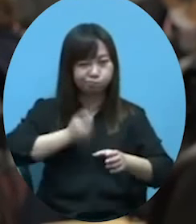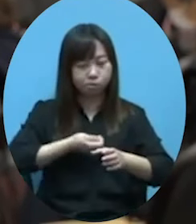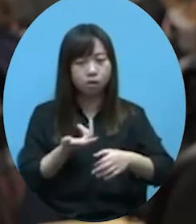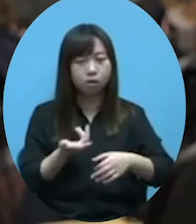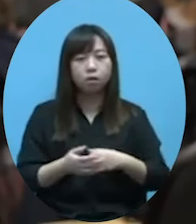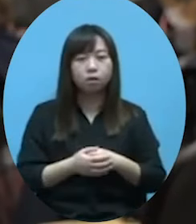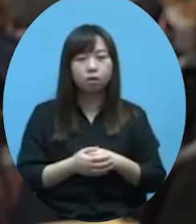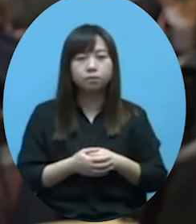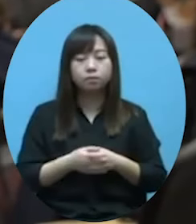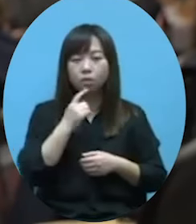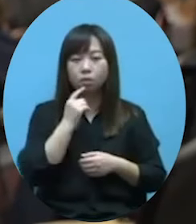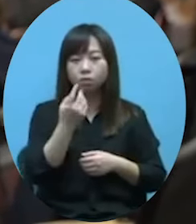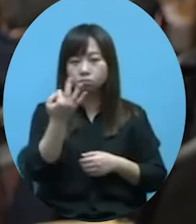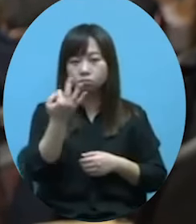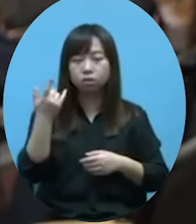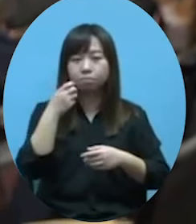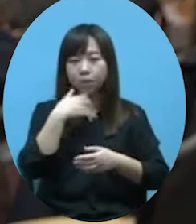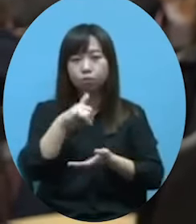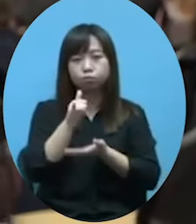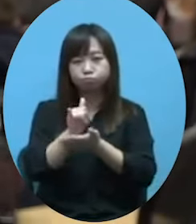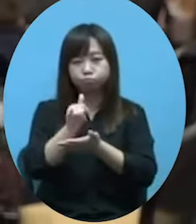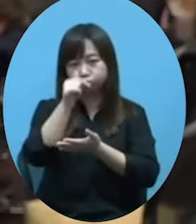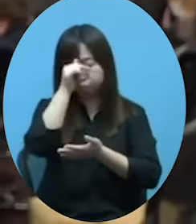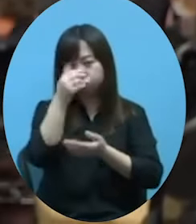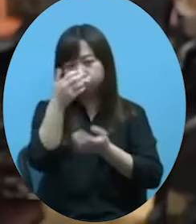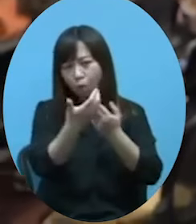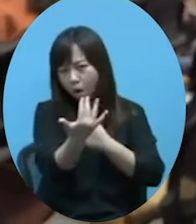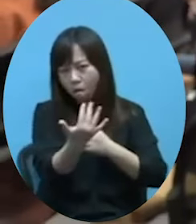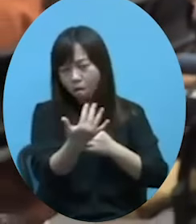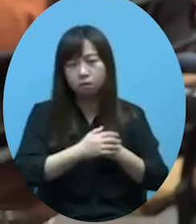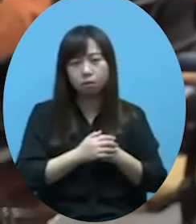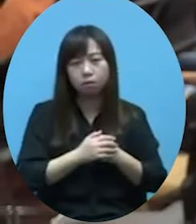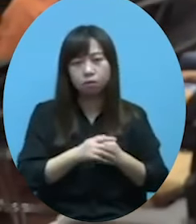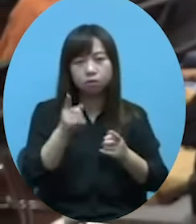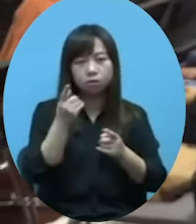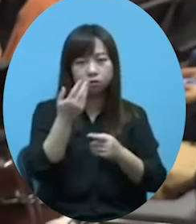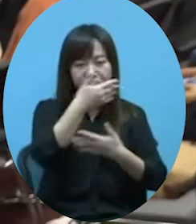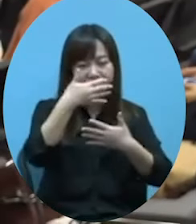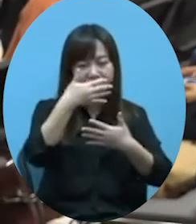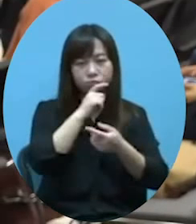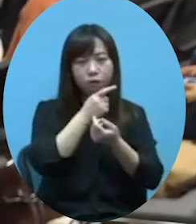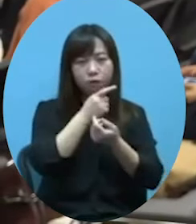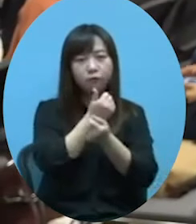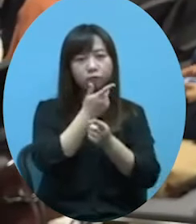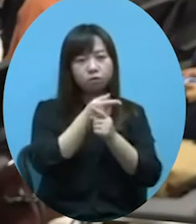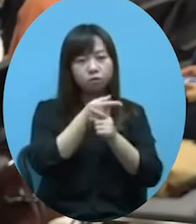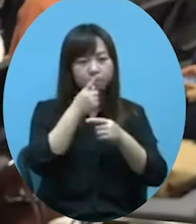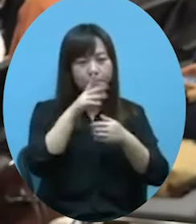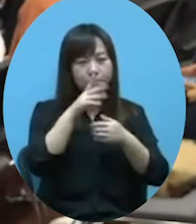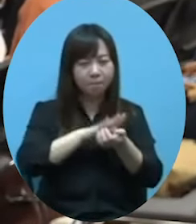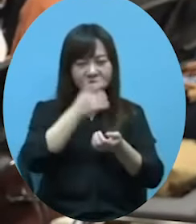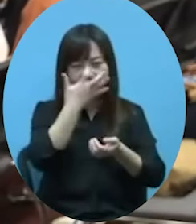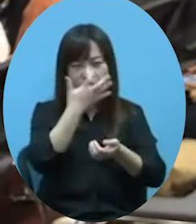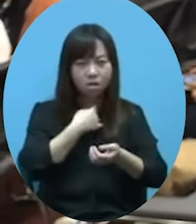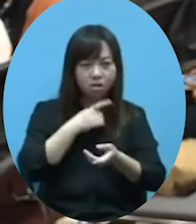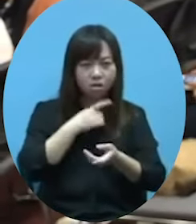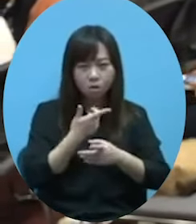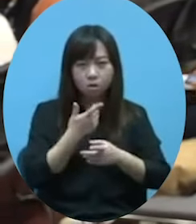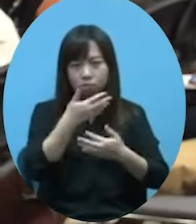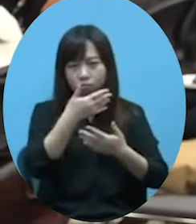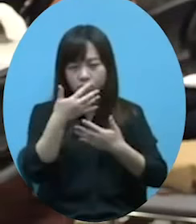都有幾個曾經送院就是數目是多少呢那他們什麼時候出現病症有什麼病症想有交代